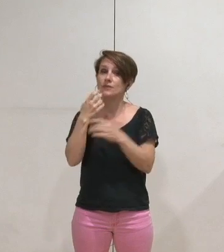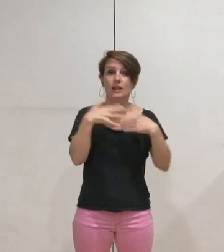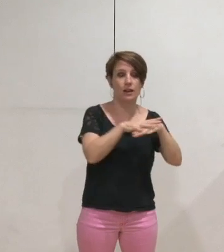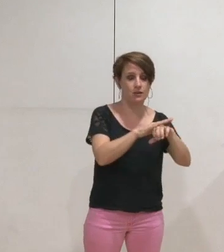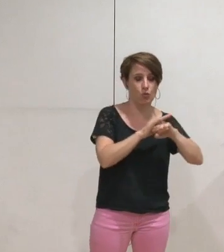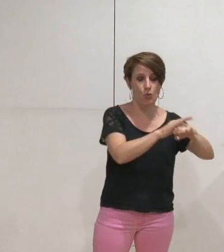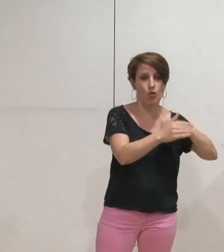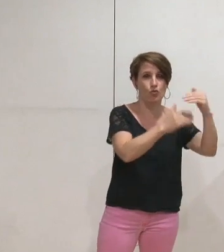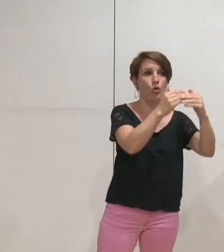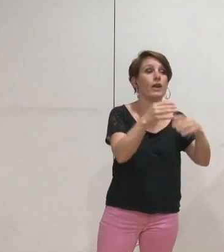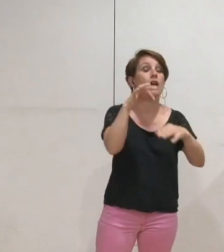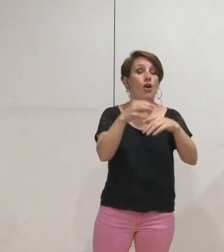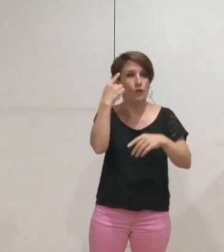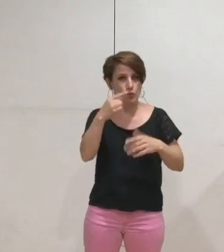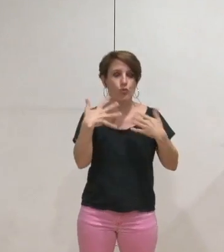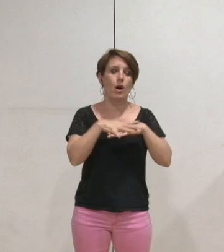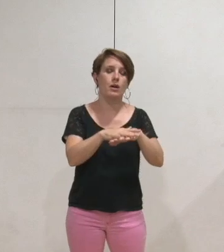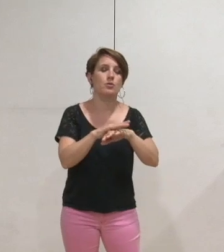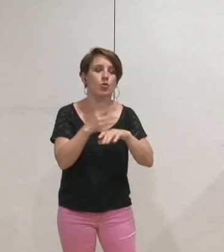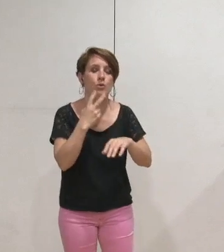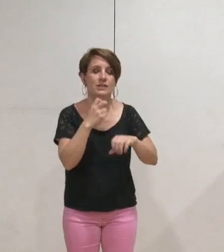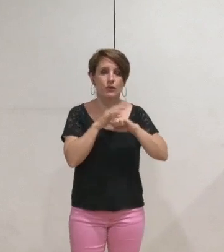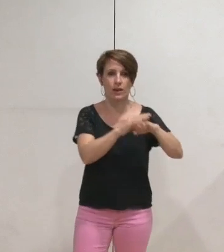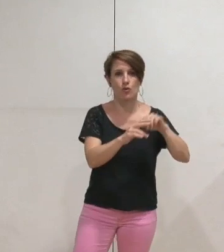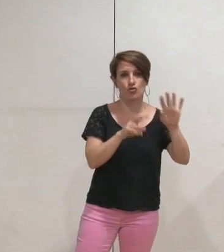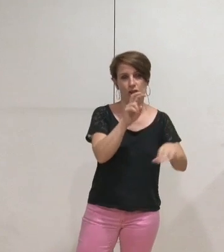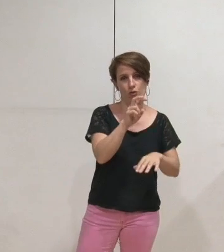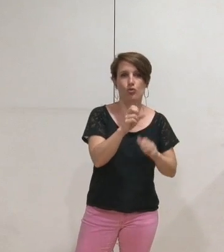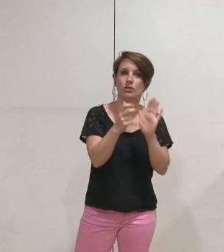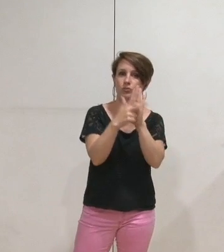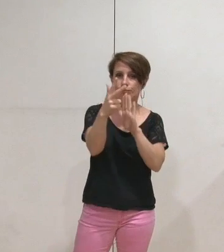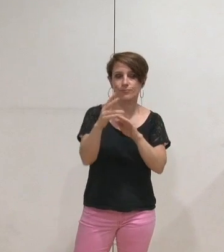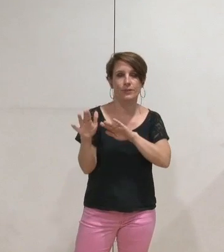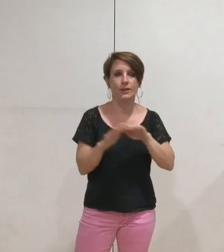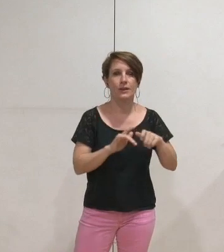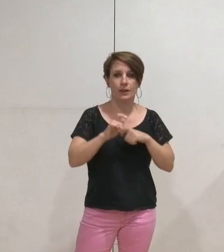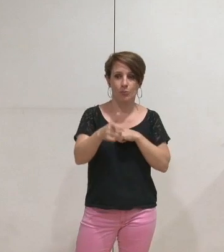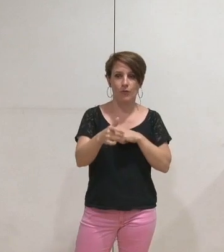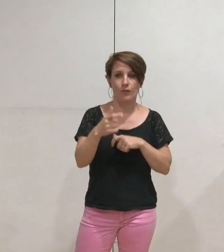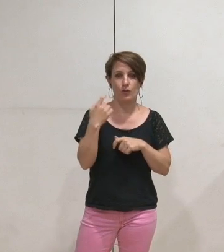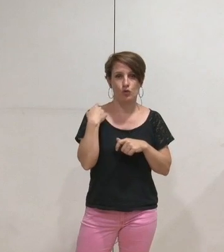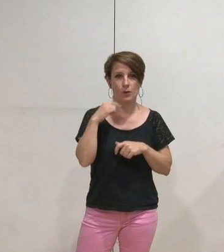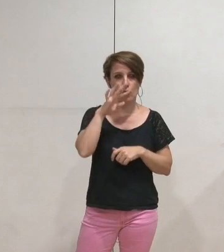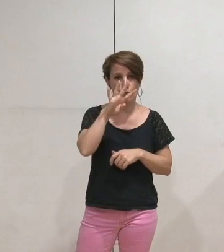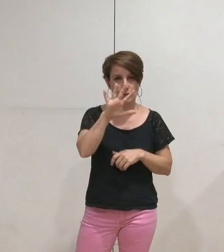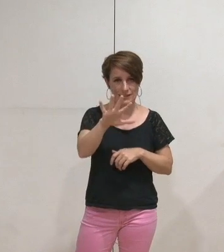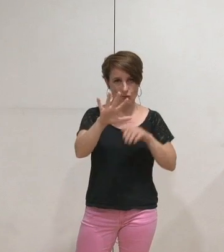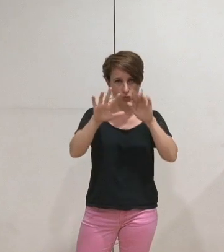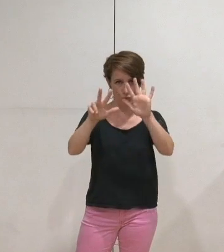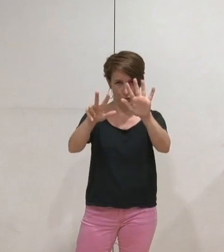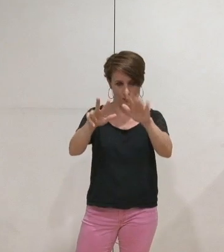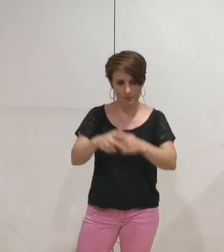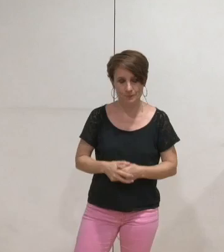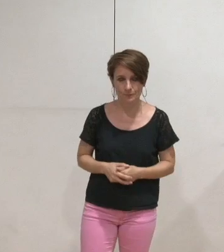progrès qui vote pour rassemblement citoyen de la gauche et écologistes délibération adopté délibération 58